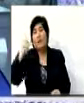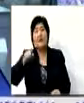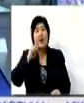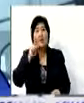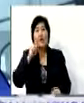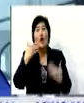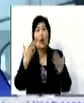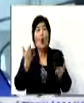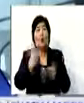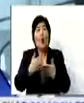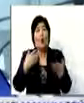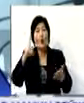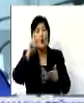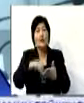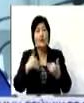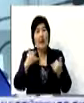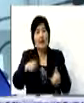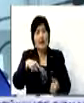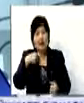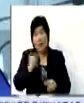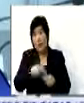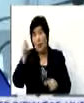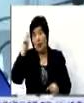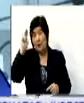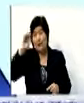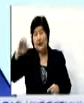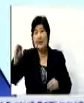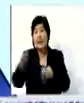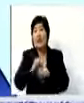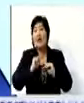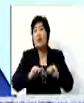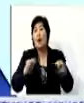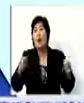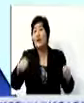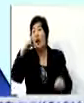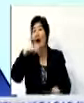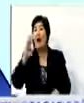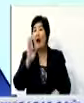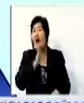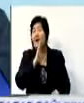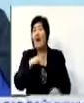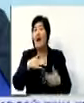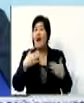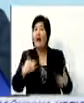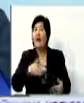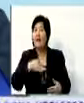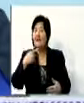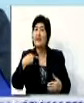екендігін айтып, оларға үлкен сенім артатындығын жеткізді. Сондай-ақ білімді шәкірт тәрбиелеген ұстаздар мен ата-аналары да алғаусыз алғысын